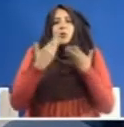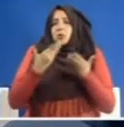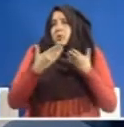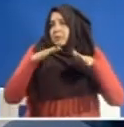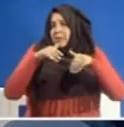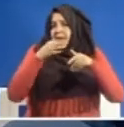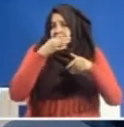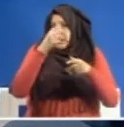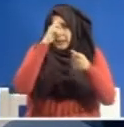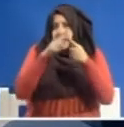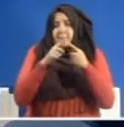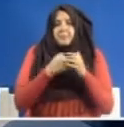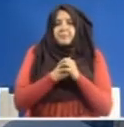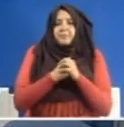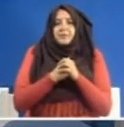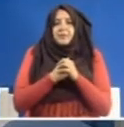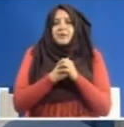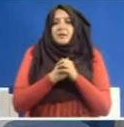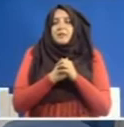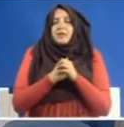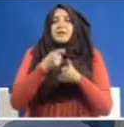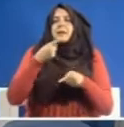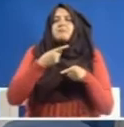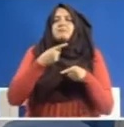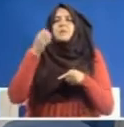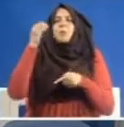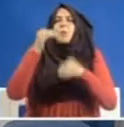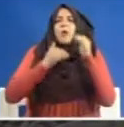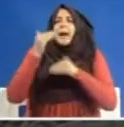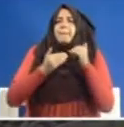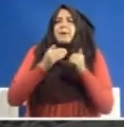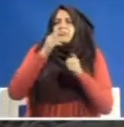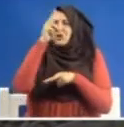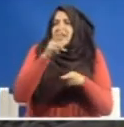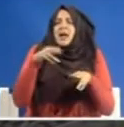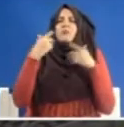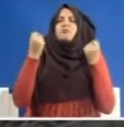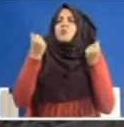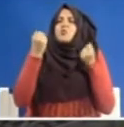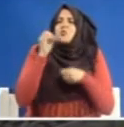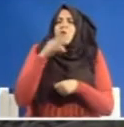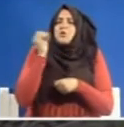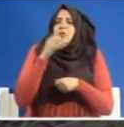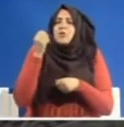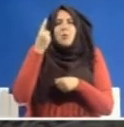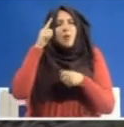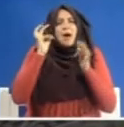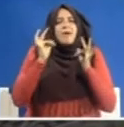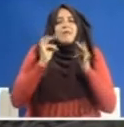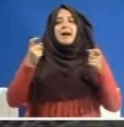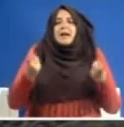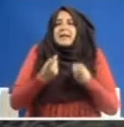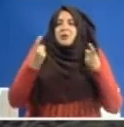يوم أغلب برامجه تعنى بموضوع التربية. اليوم نلاحظ بأن التكنولوجيا طغت